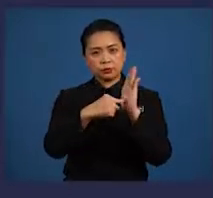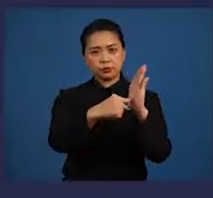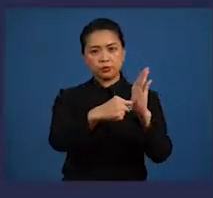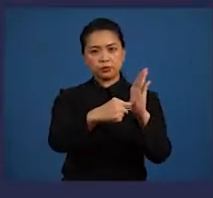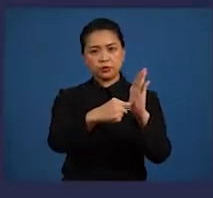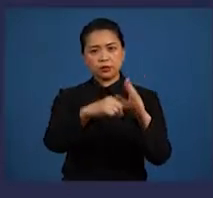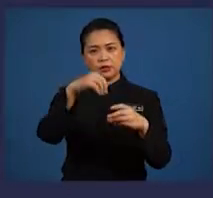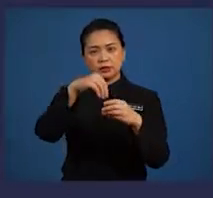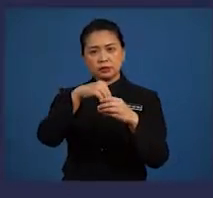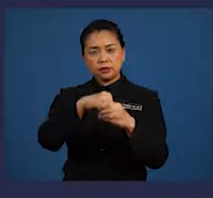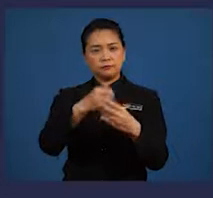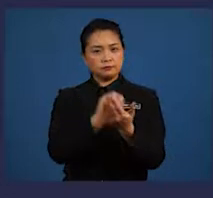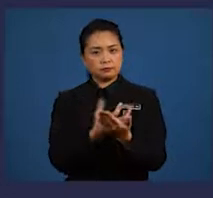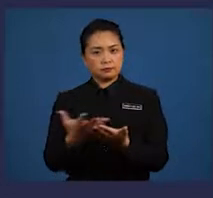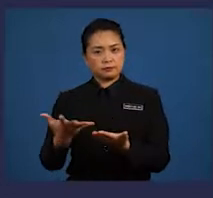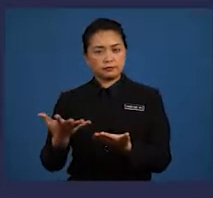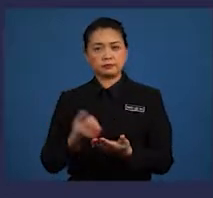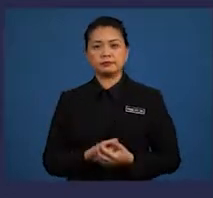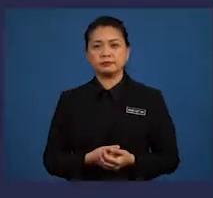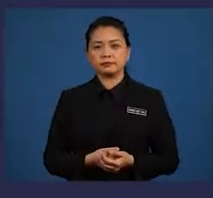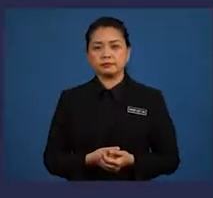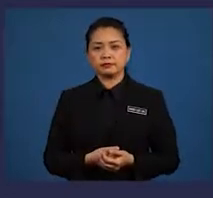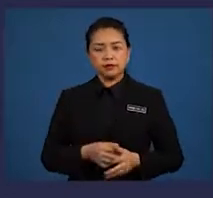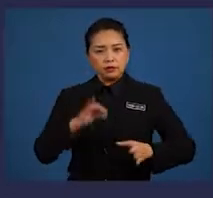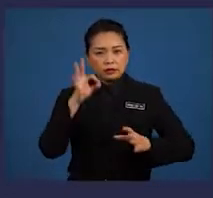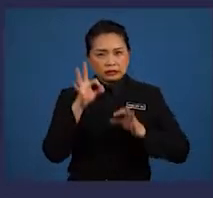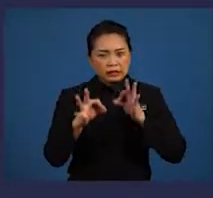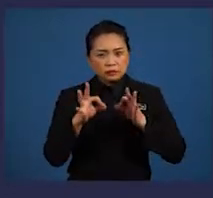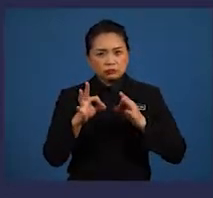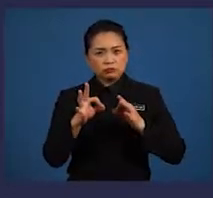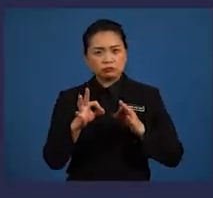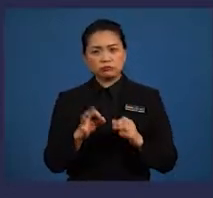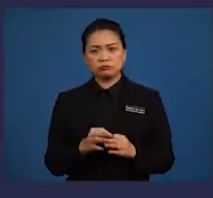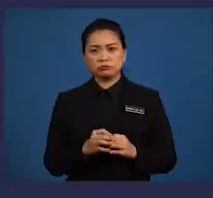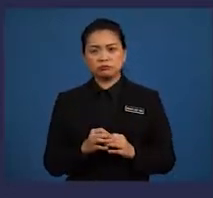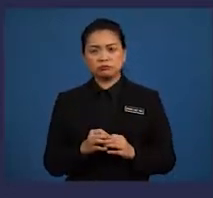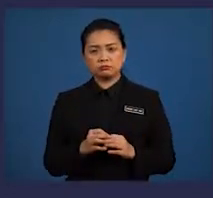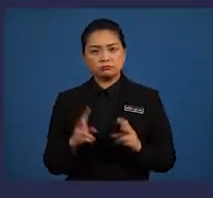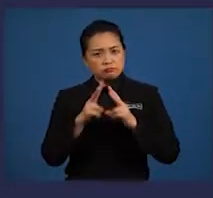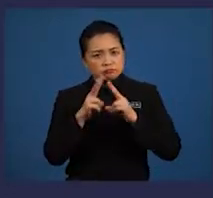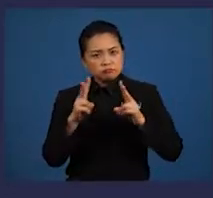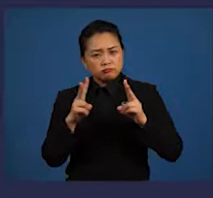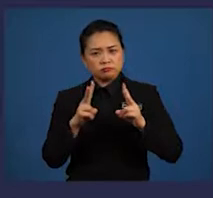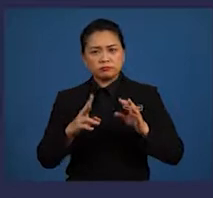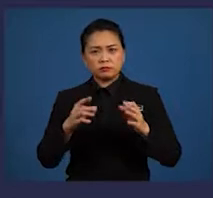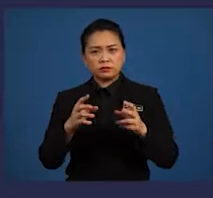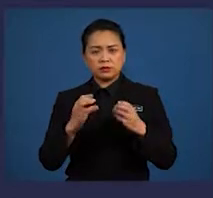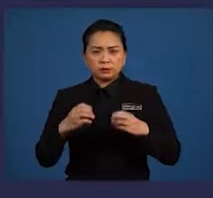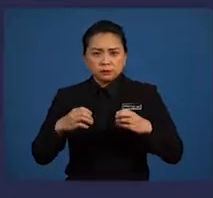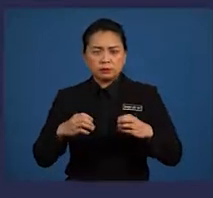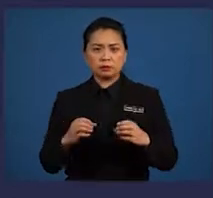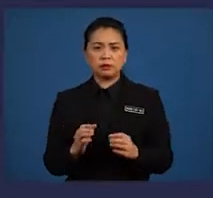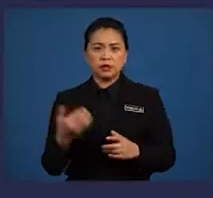paparan dalam persembahan mati media jika sebaliknya atau terlalu panas akan